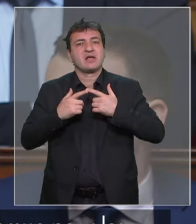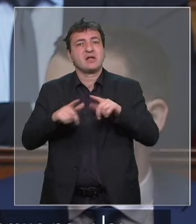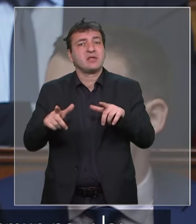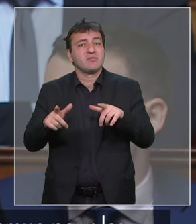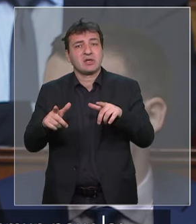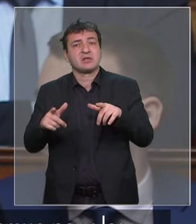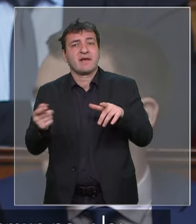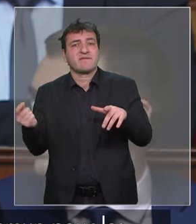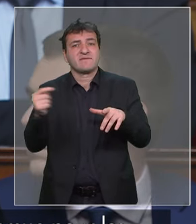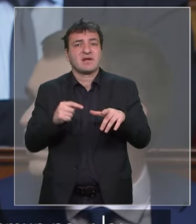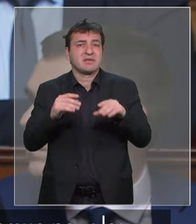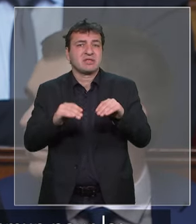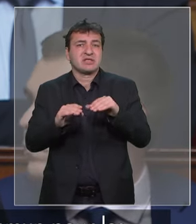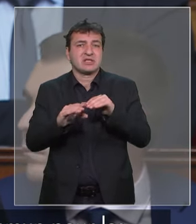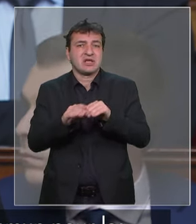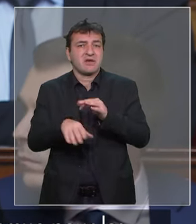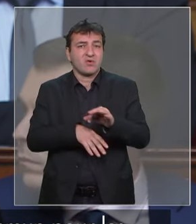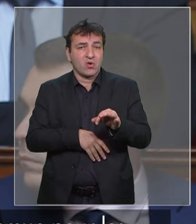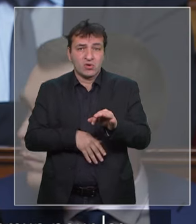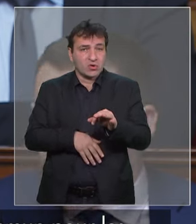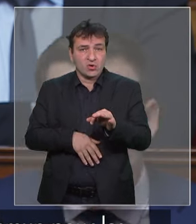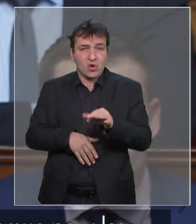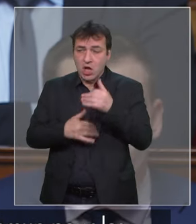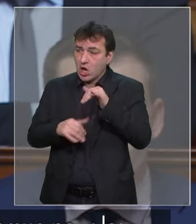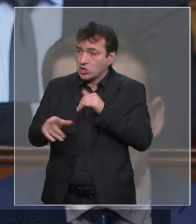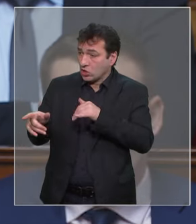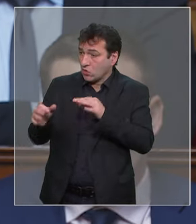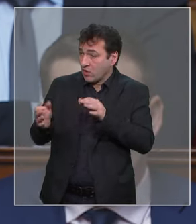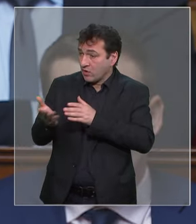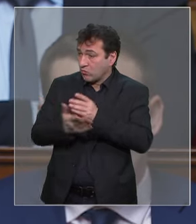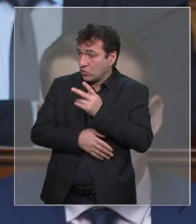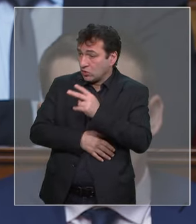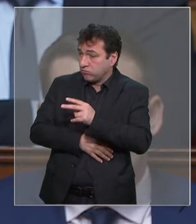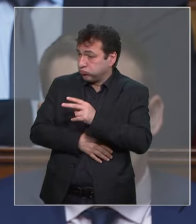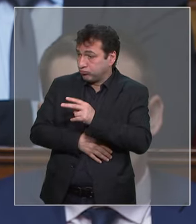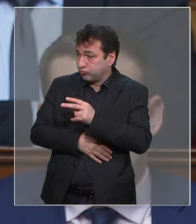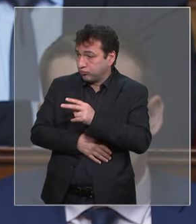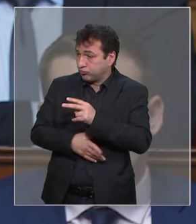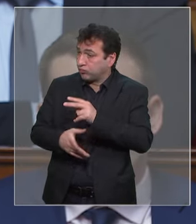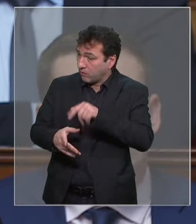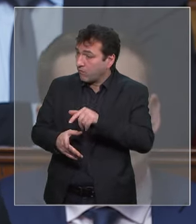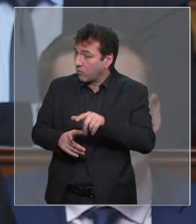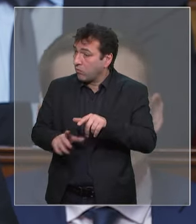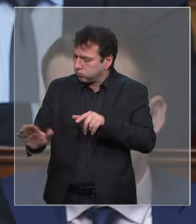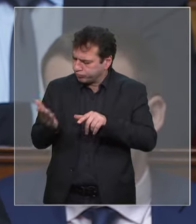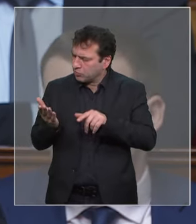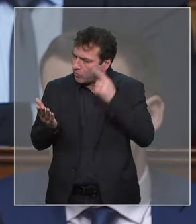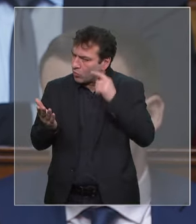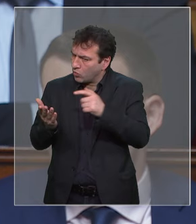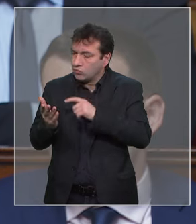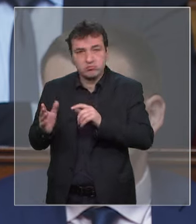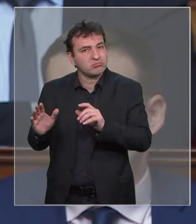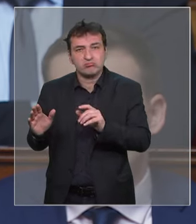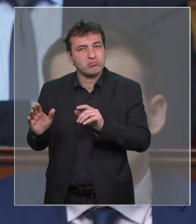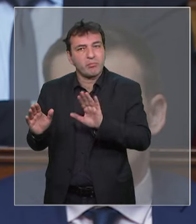d'établissement, ces derniers sont les seuls dispensés de prouver la viabilité de leur projet, contrairement aux autres étrangers. De même, l'immigré algérien qui